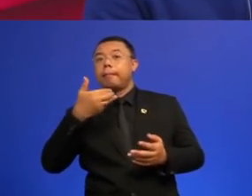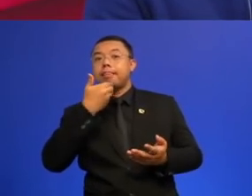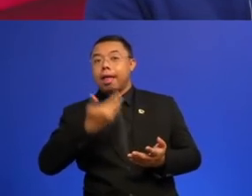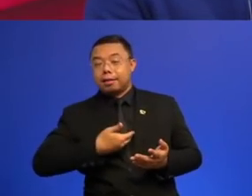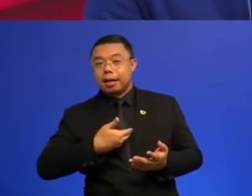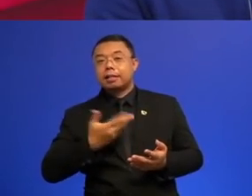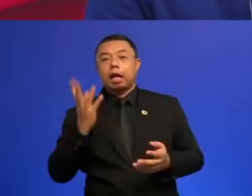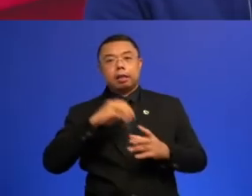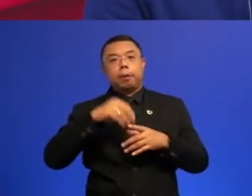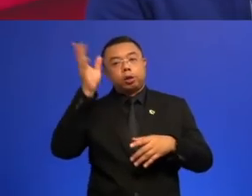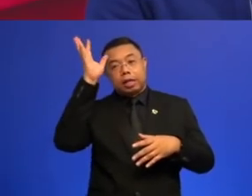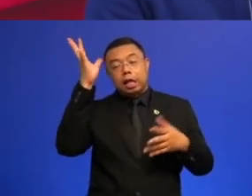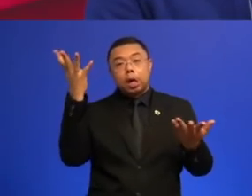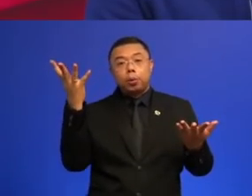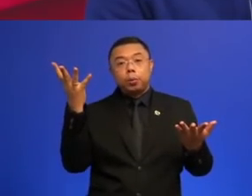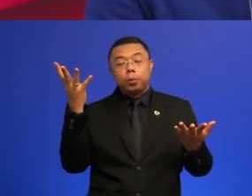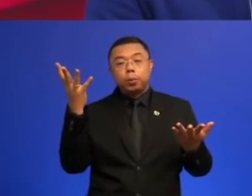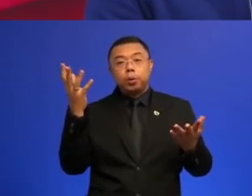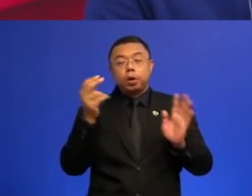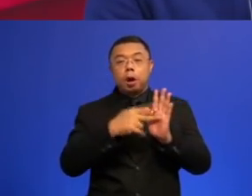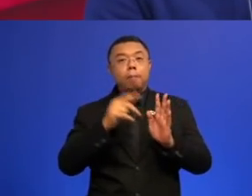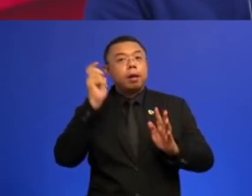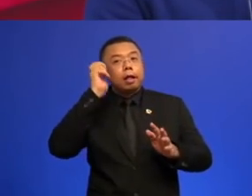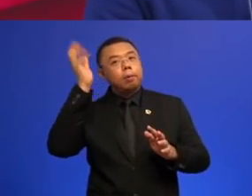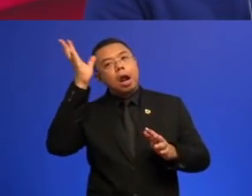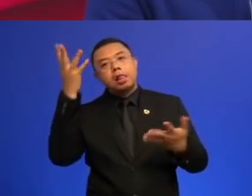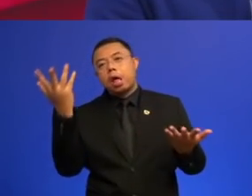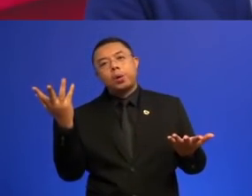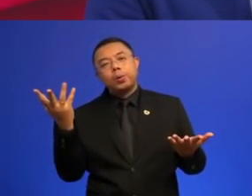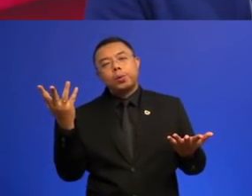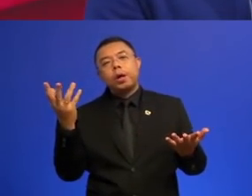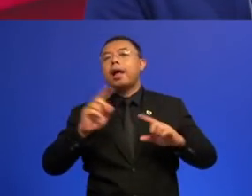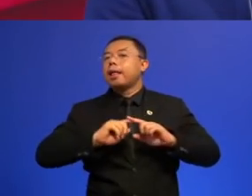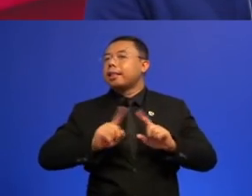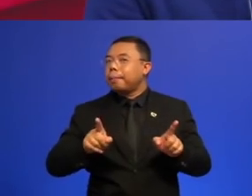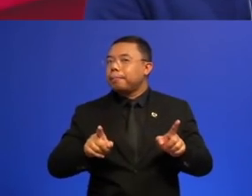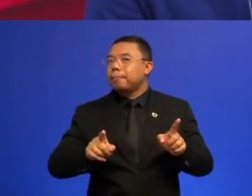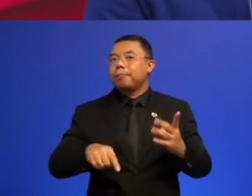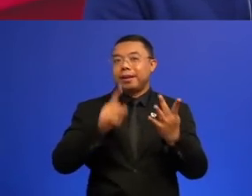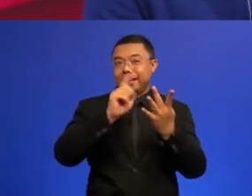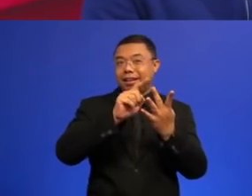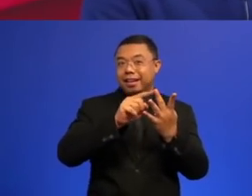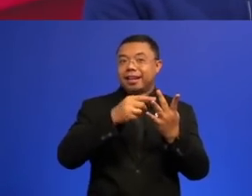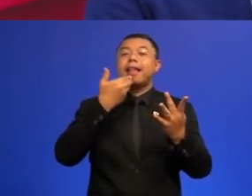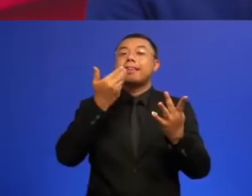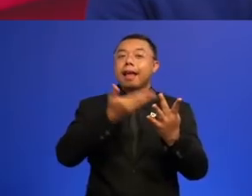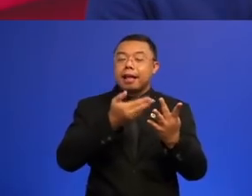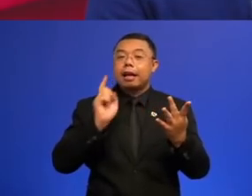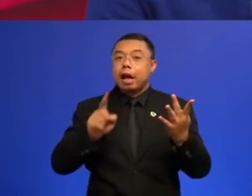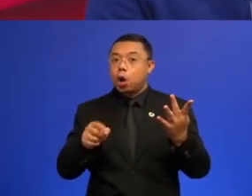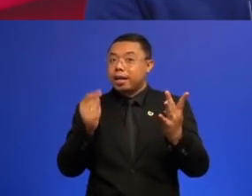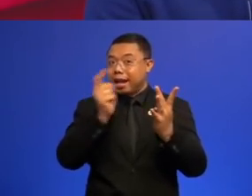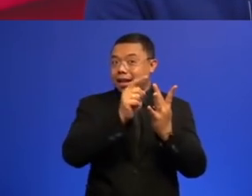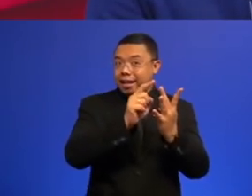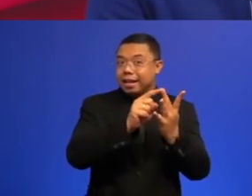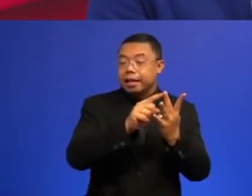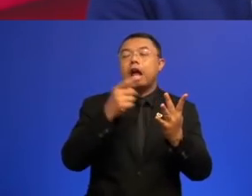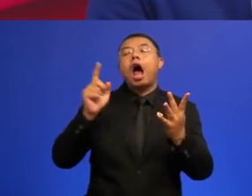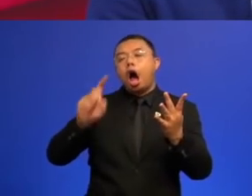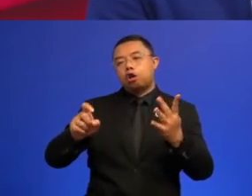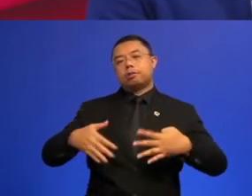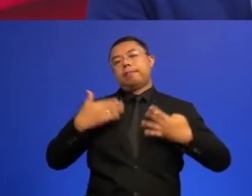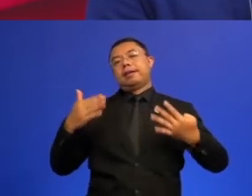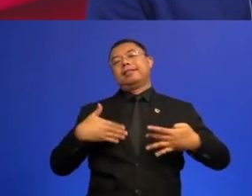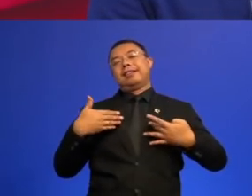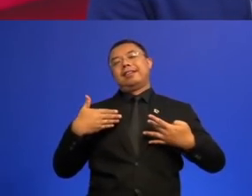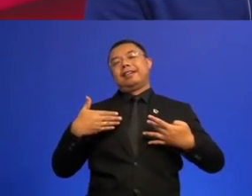kan. Saya termasuk tidak tahu. Nomor telepon juga saya tidak tahu. Tetapi yang nanya ini, kalau dia Duda itu, berbahagialah